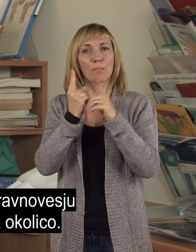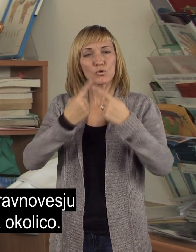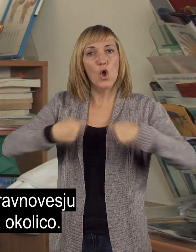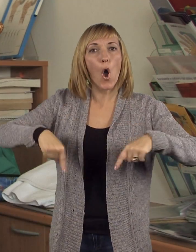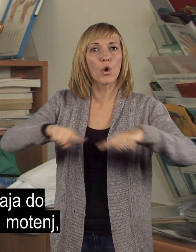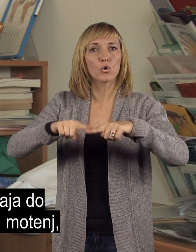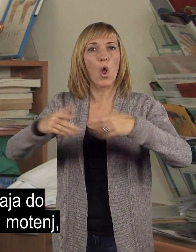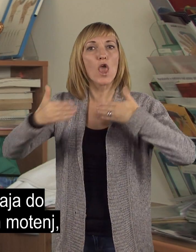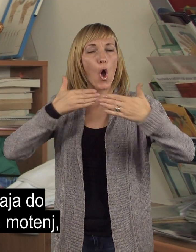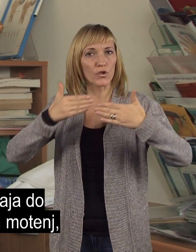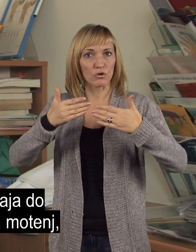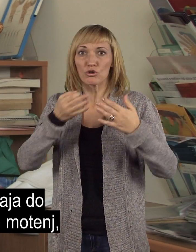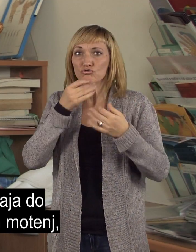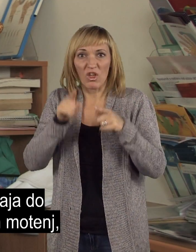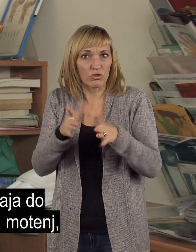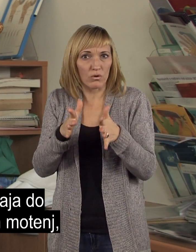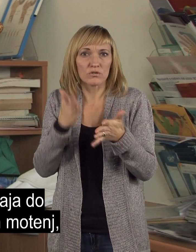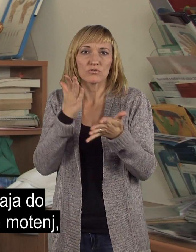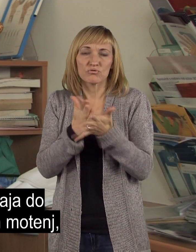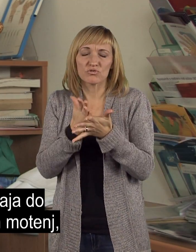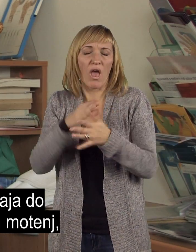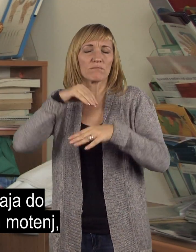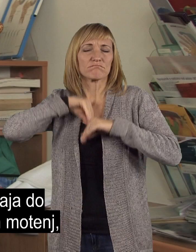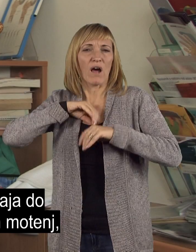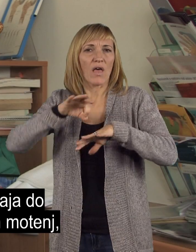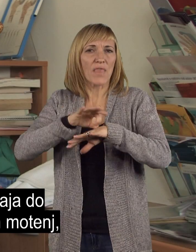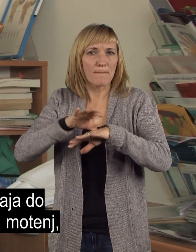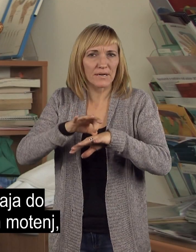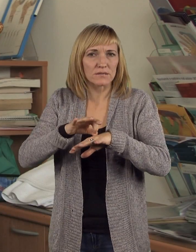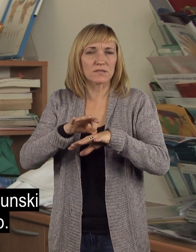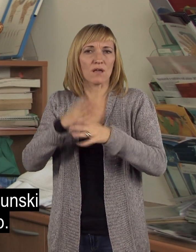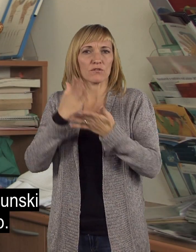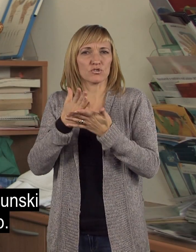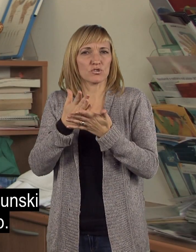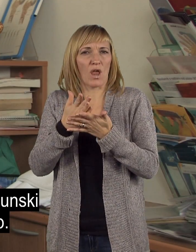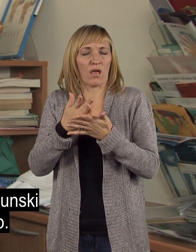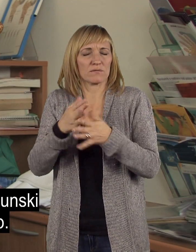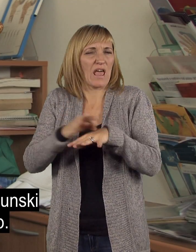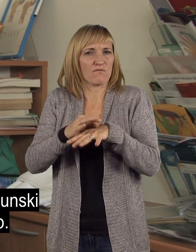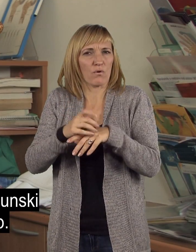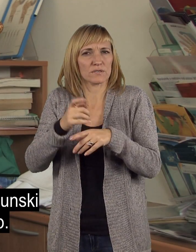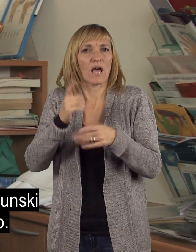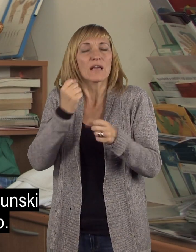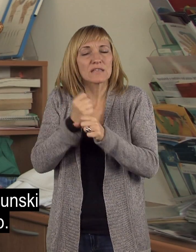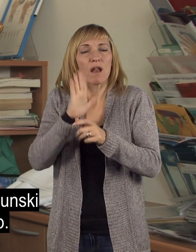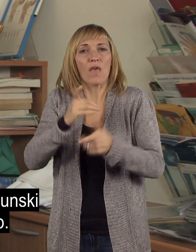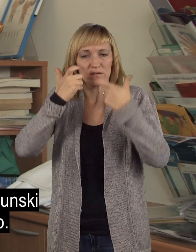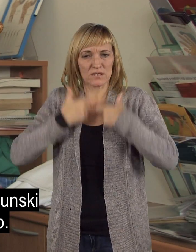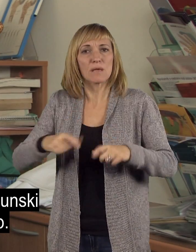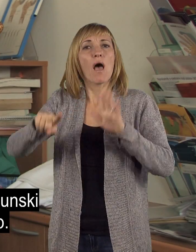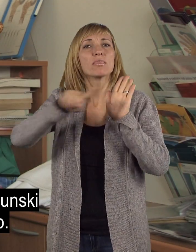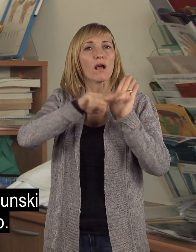okolico, Vkolikor tega ni, prihaja do anksioznih, depresivnih motenj, ki vse delujejo na naš imunski